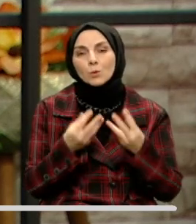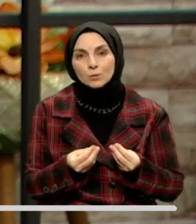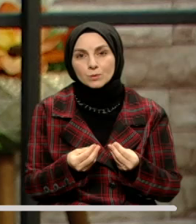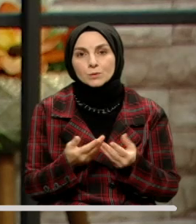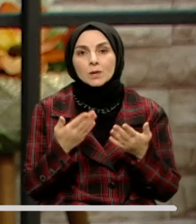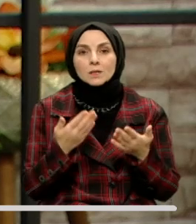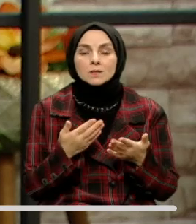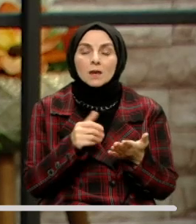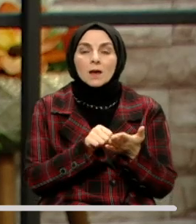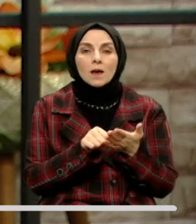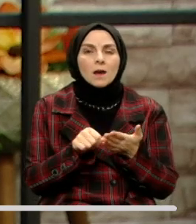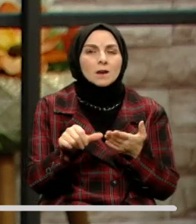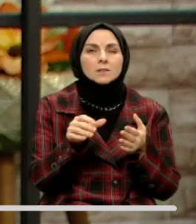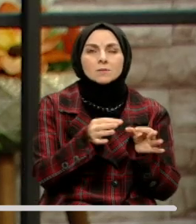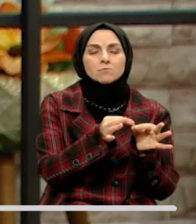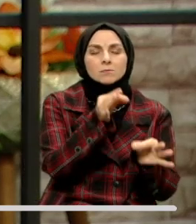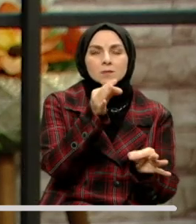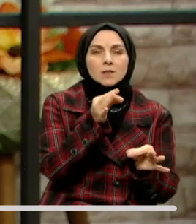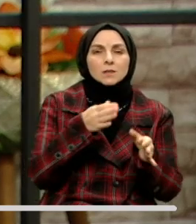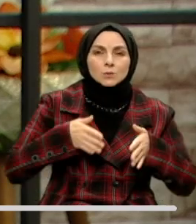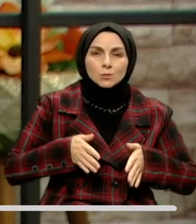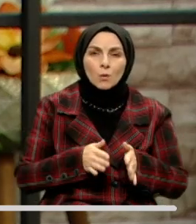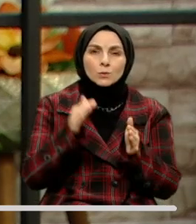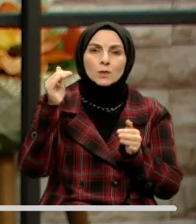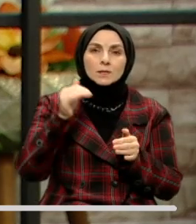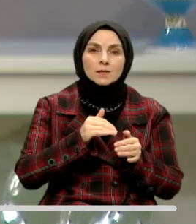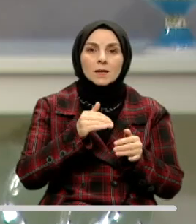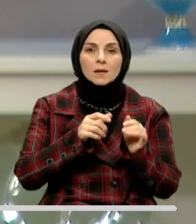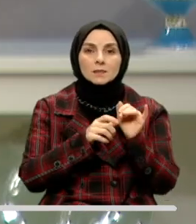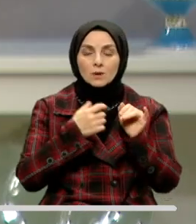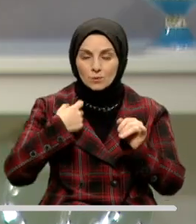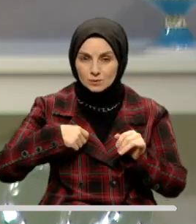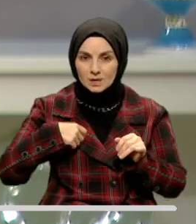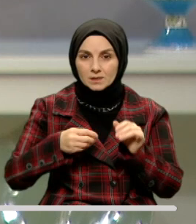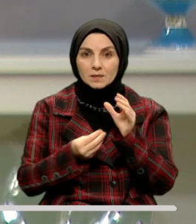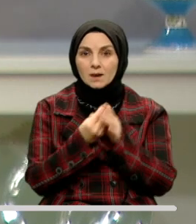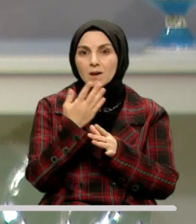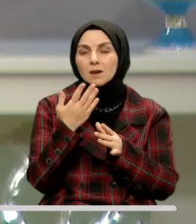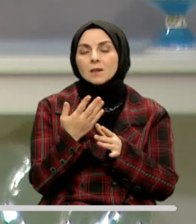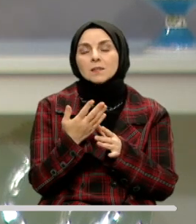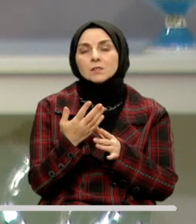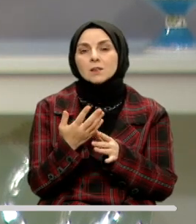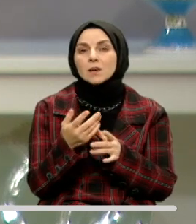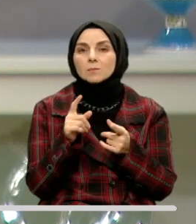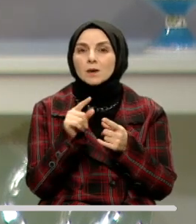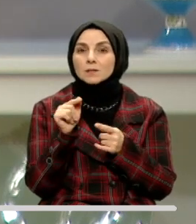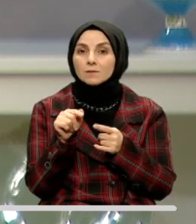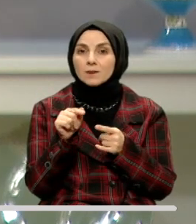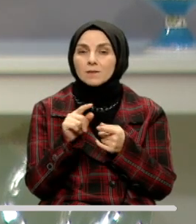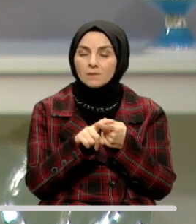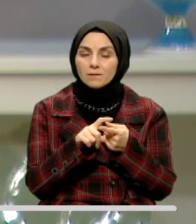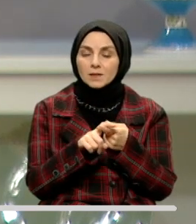her birey doğuştan getirdiği yeteneğini hayata sunmak, bununla üreterek aslında asli